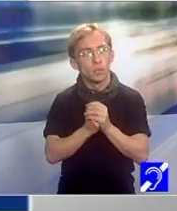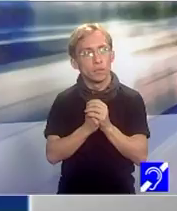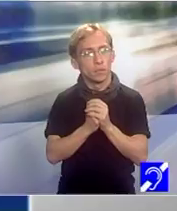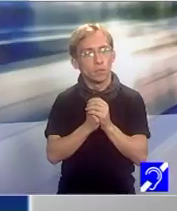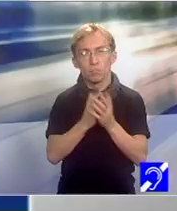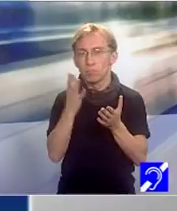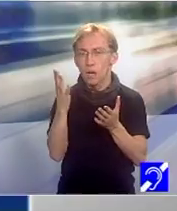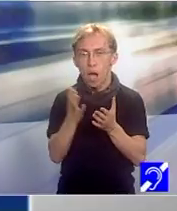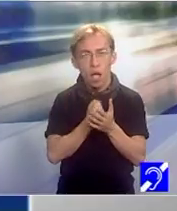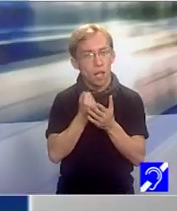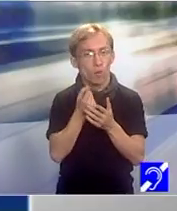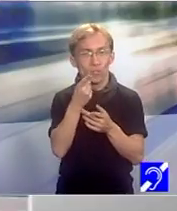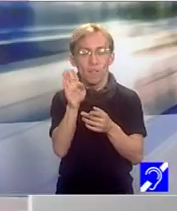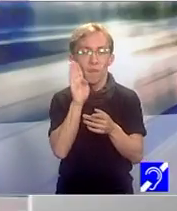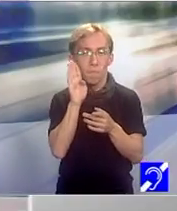ai reușit să devii mamă.